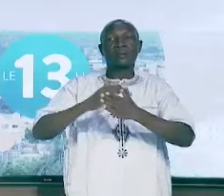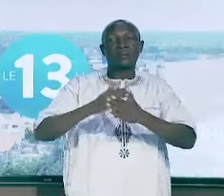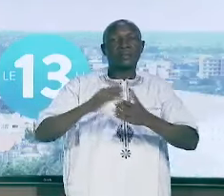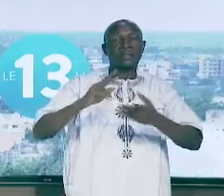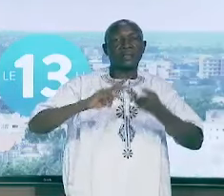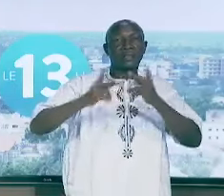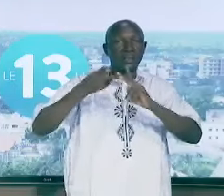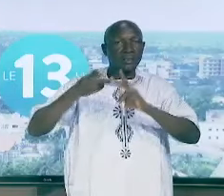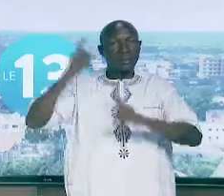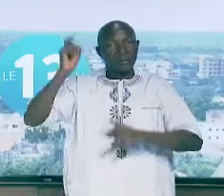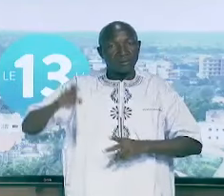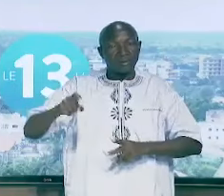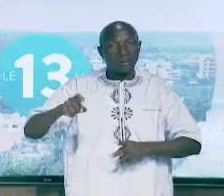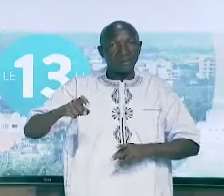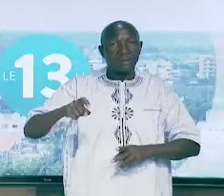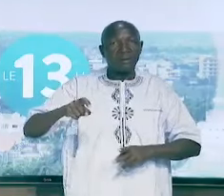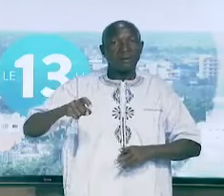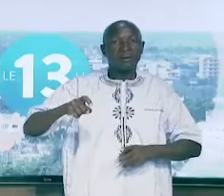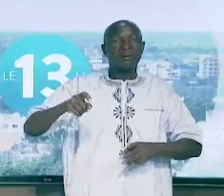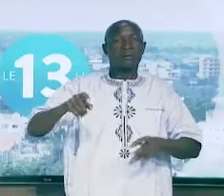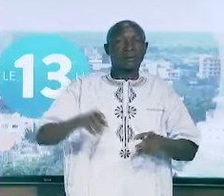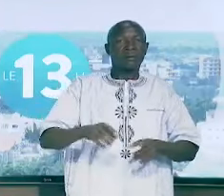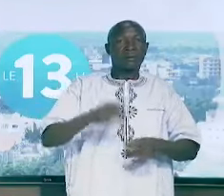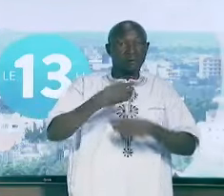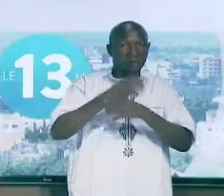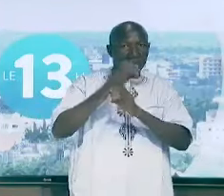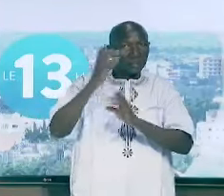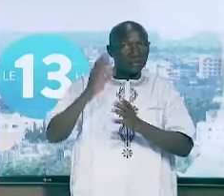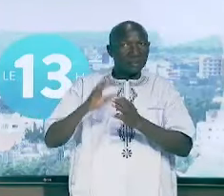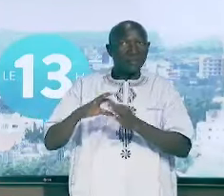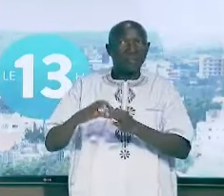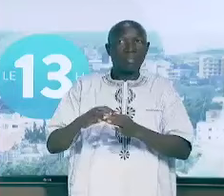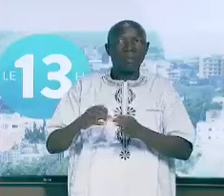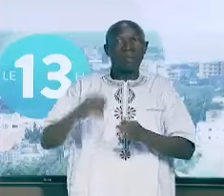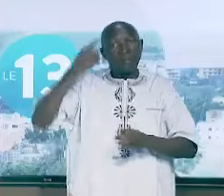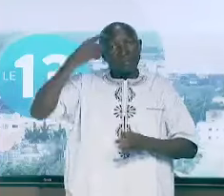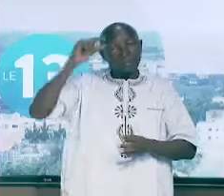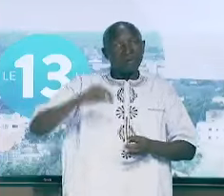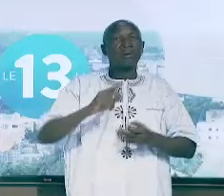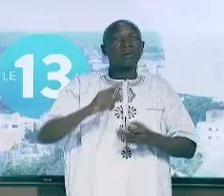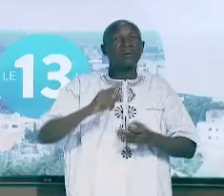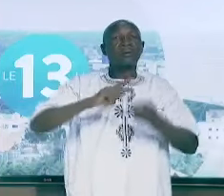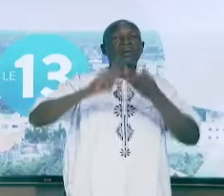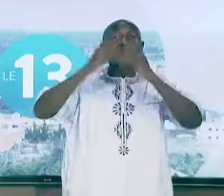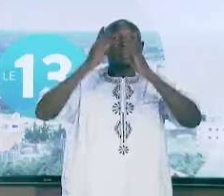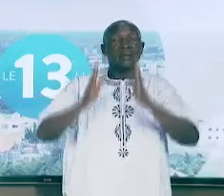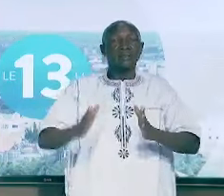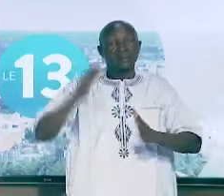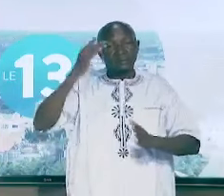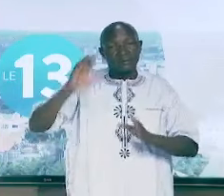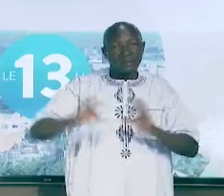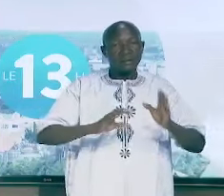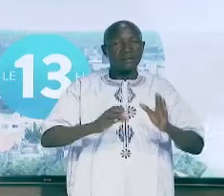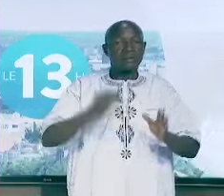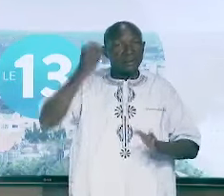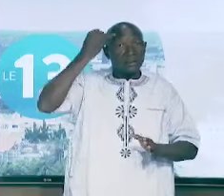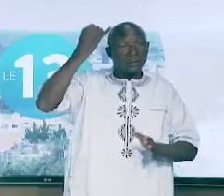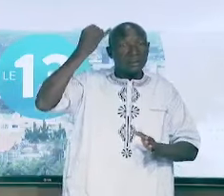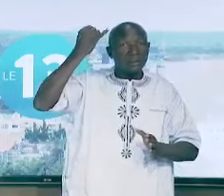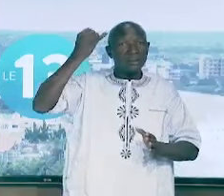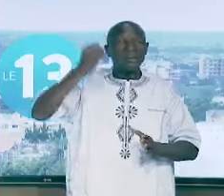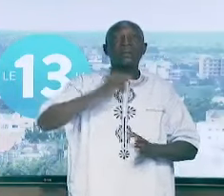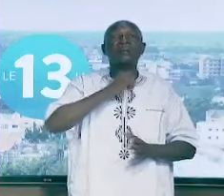puissions nous retrouver sur le terrain concret, là où les actions se mènent, pour que le partenaire lui-même se fasse une idée et qu'il ne soit